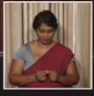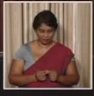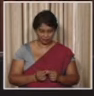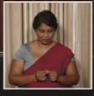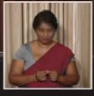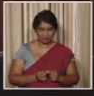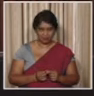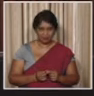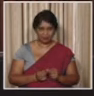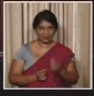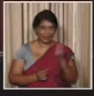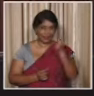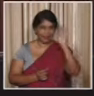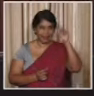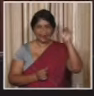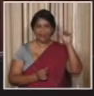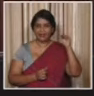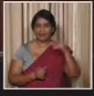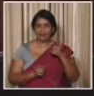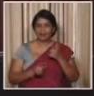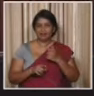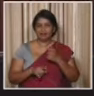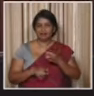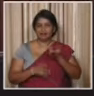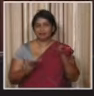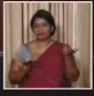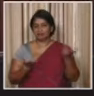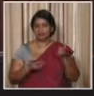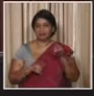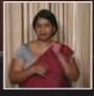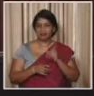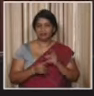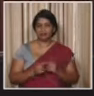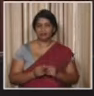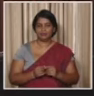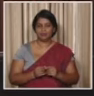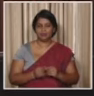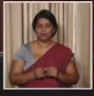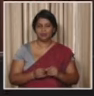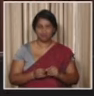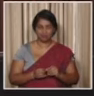කරමන්ති තුමා ඉක්මනින් එන්න නැත්තම් මේ සභාවට තීන්දුවක් ගන්න වෙනවා.